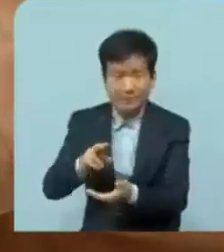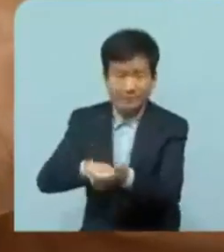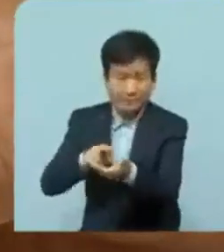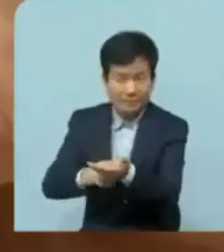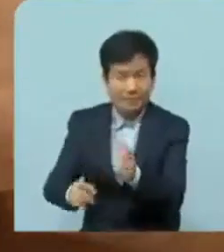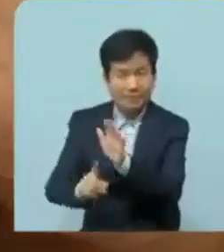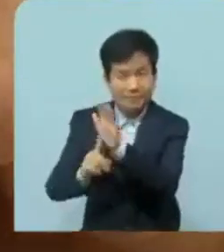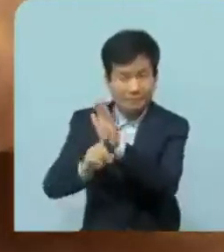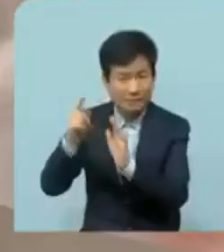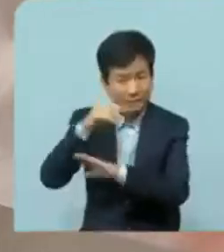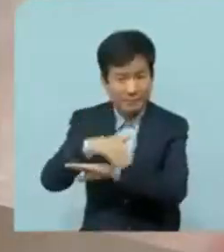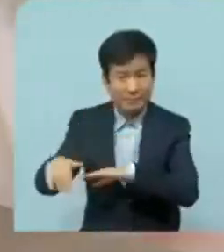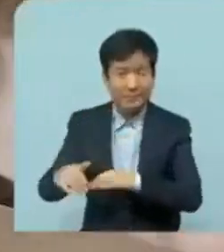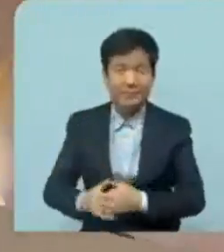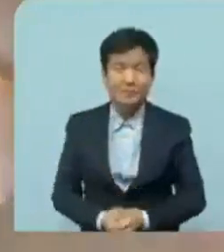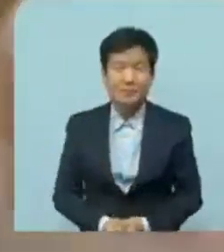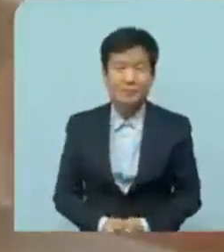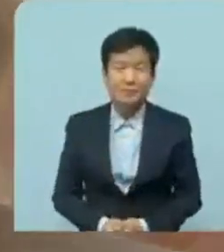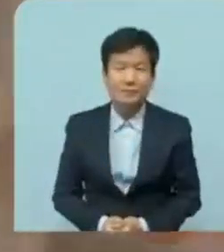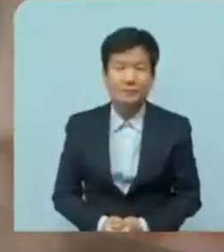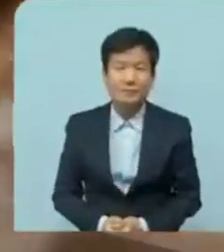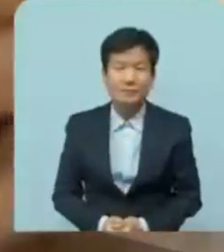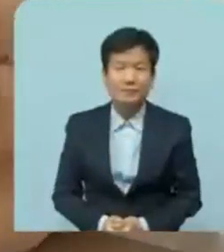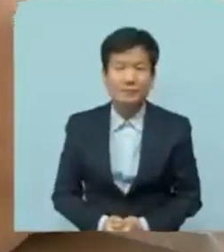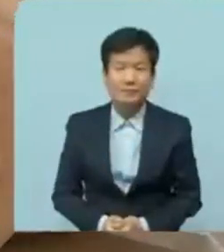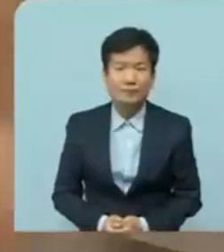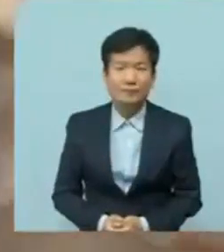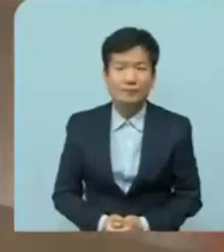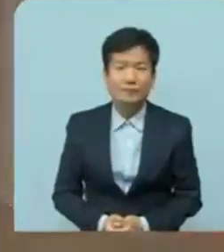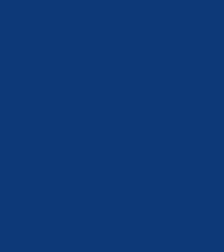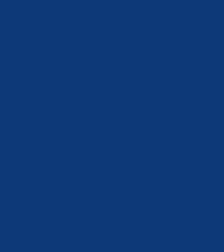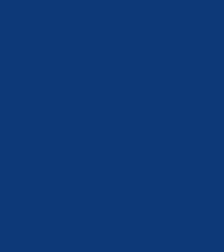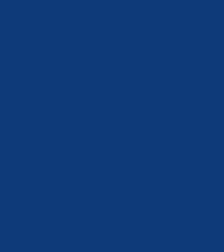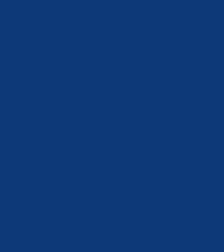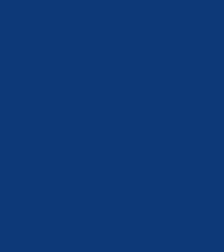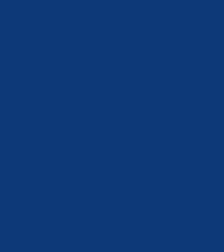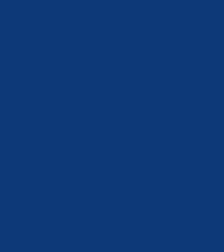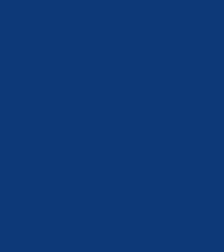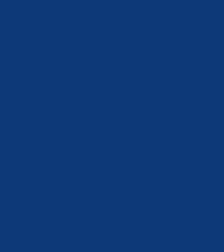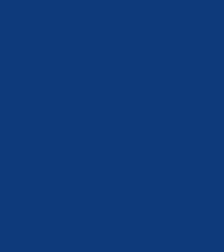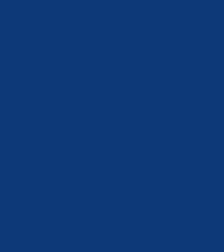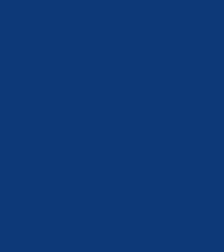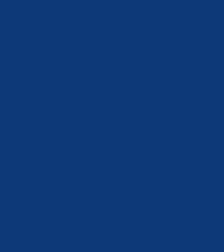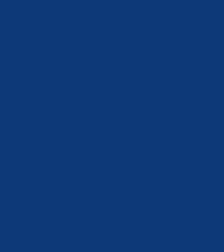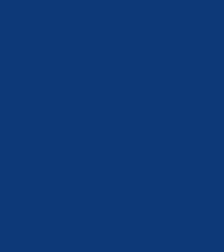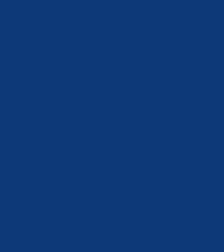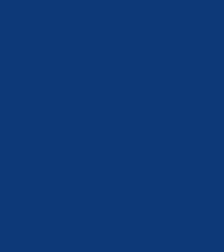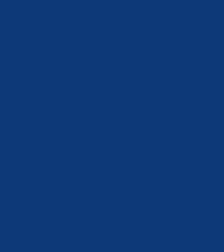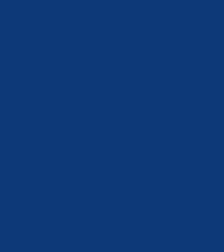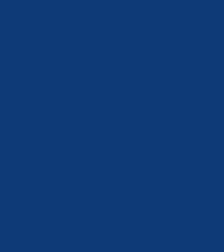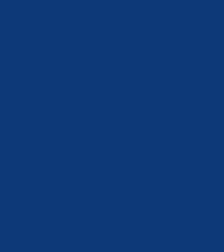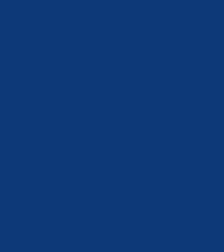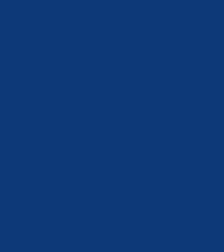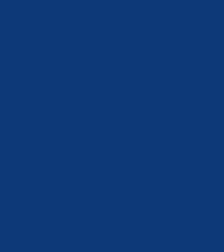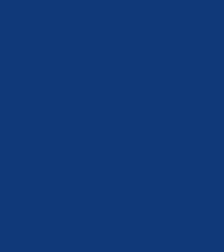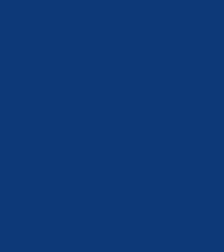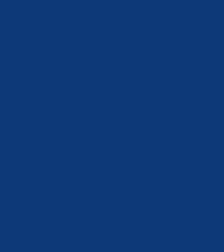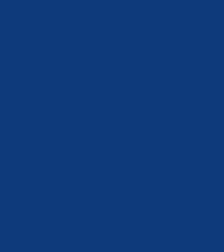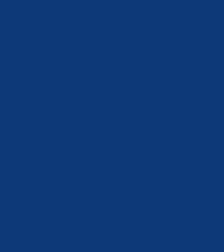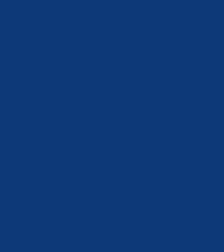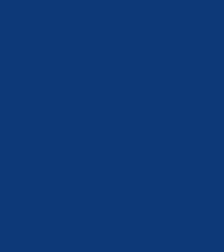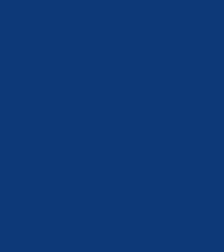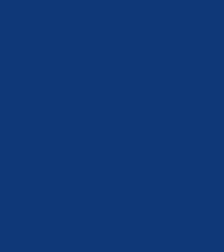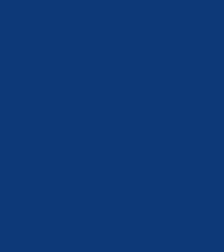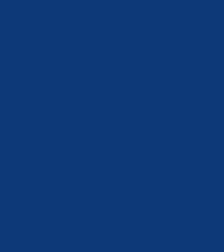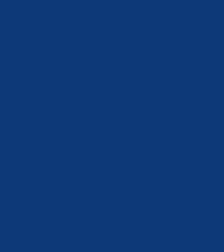알릴 계획입니다 kbs 뉴스 김미정 입니다 5 용 방 법 co